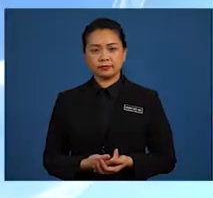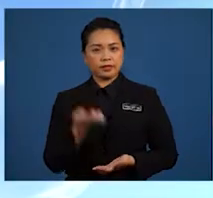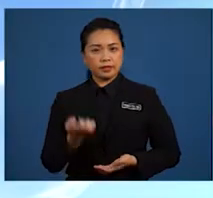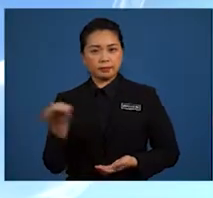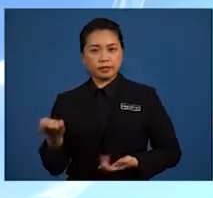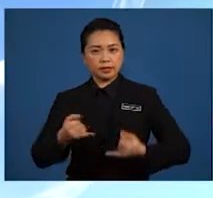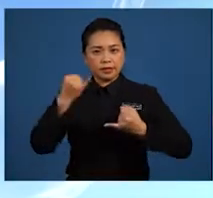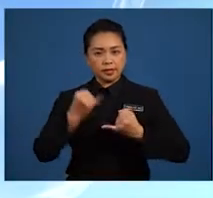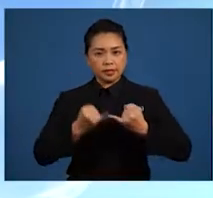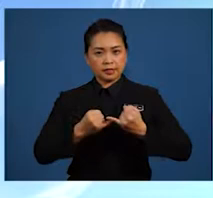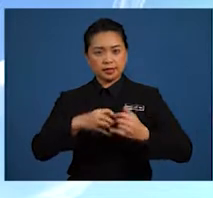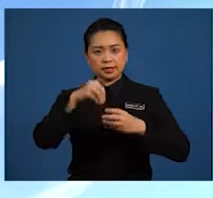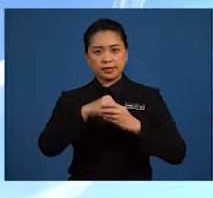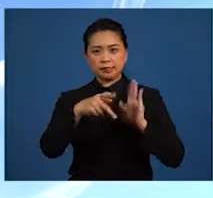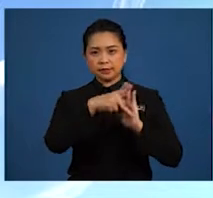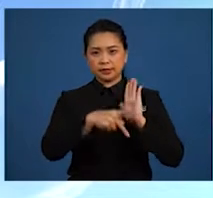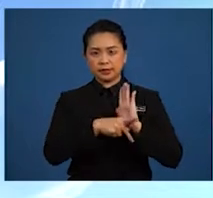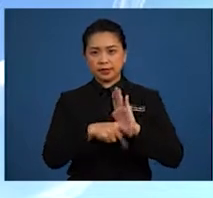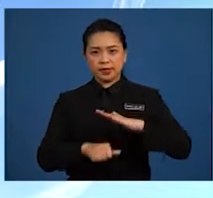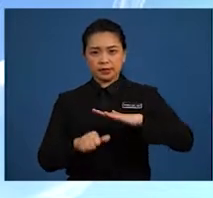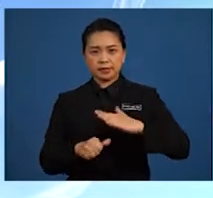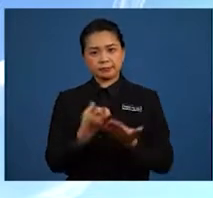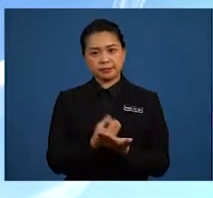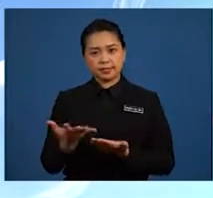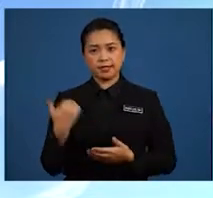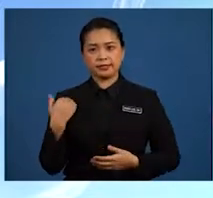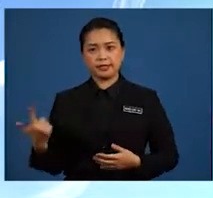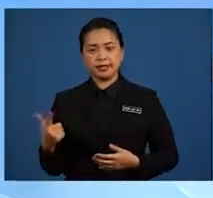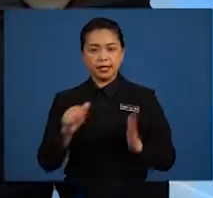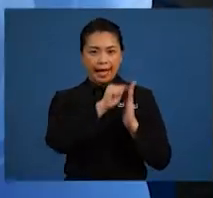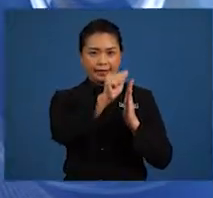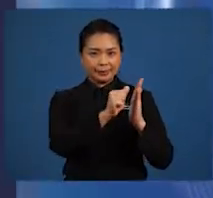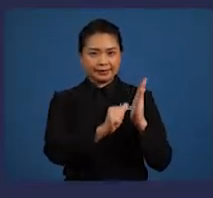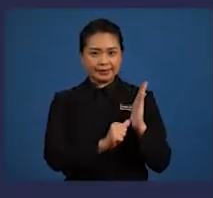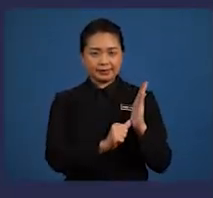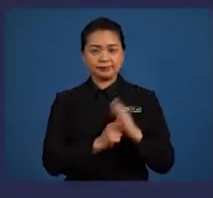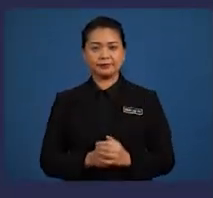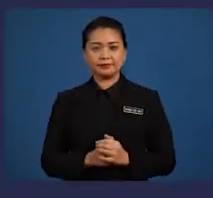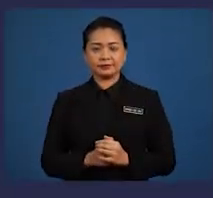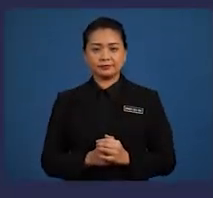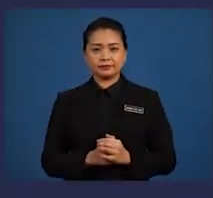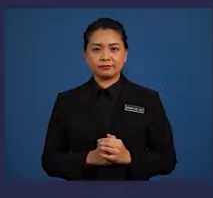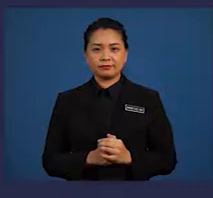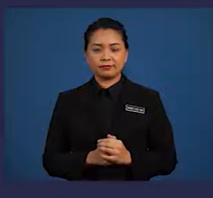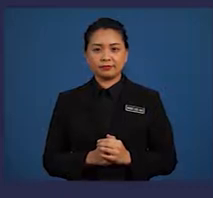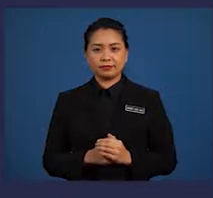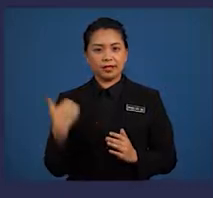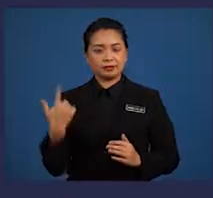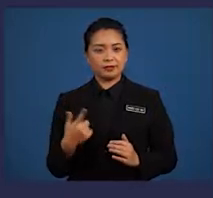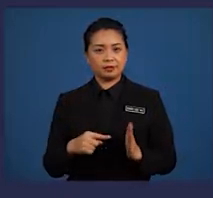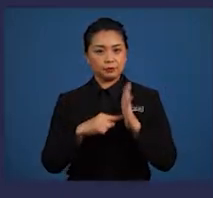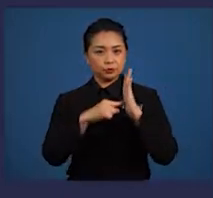elemen nyata akhir dalam prinsip asas mati media ialah animasi-animasi setelah